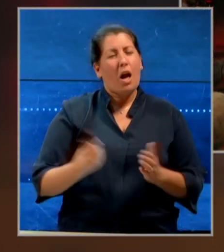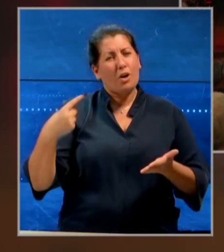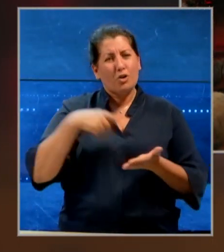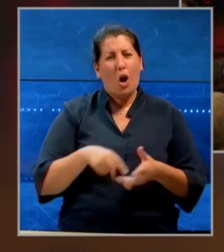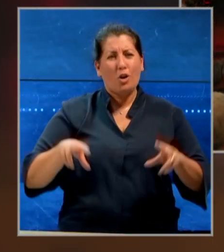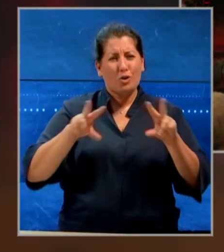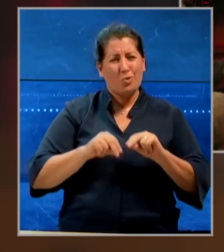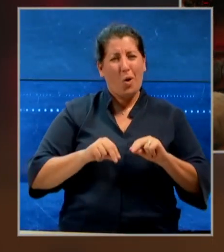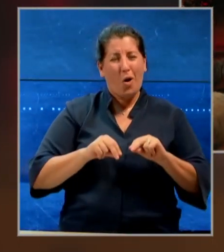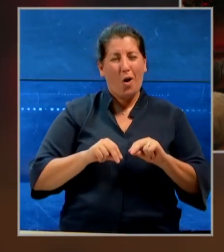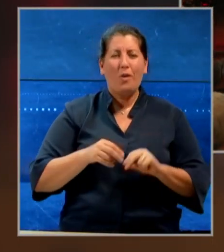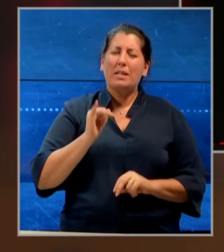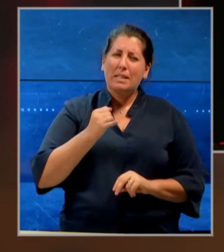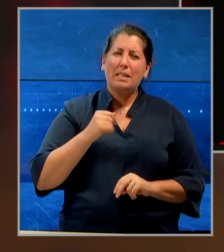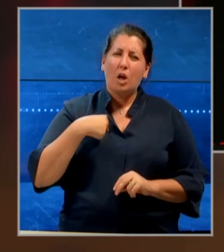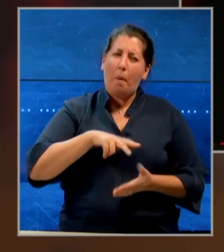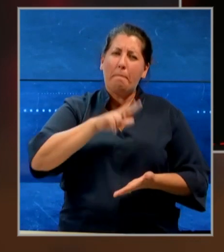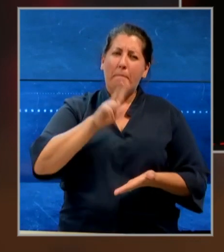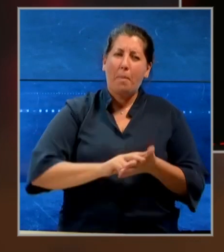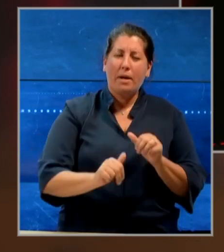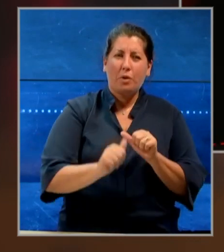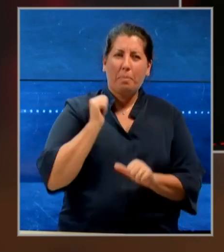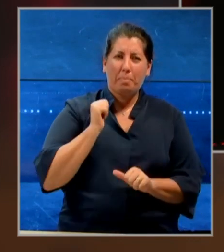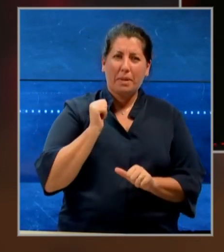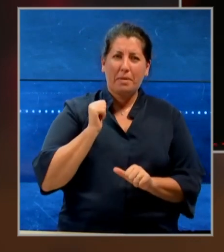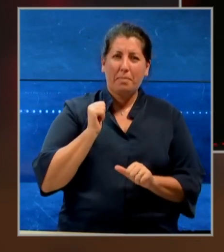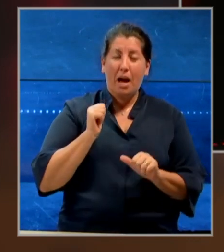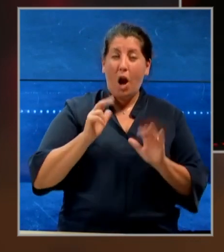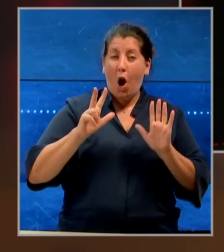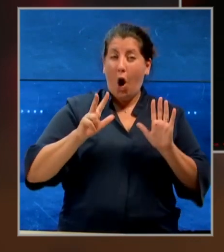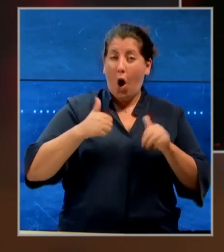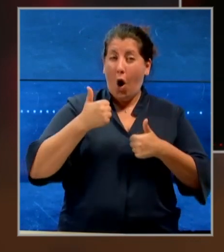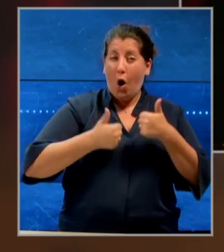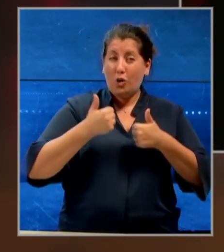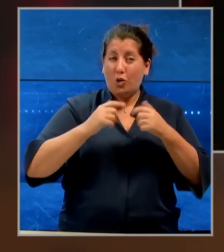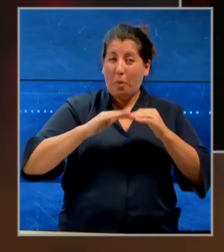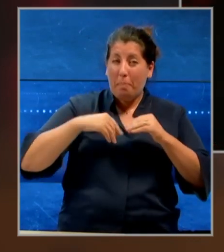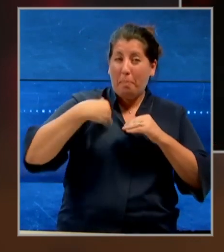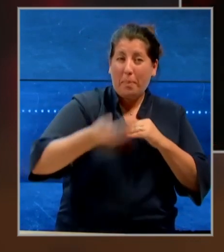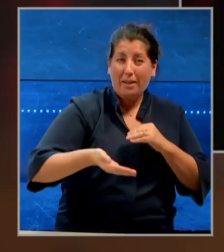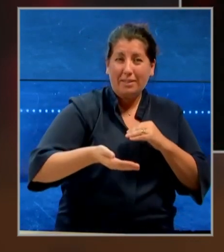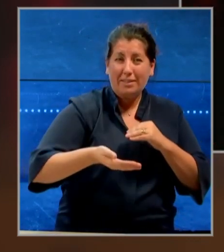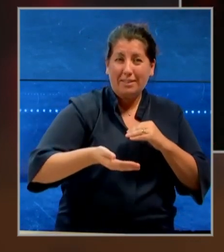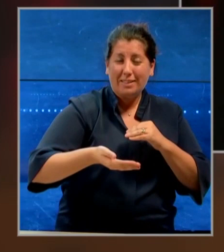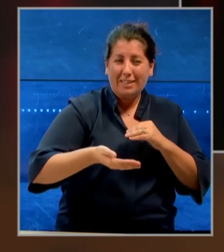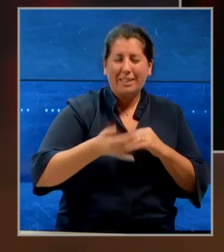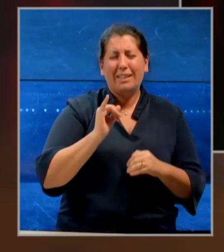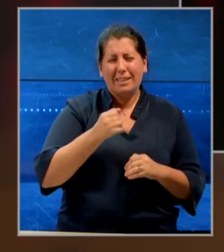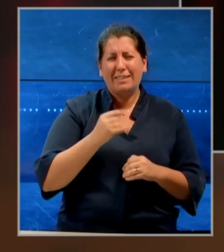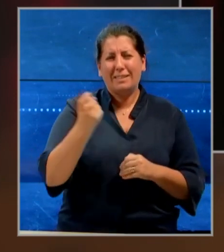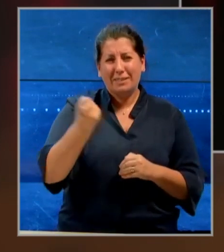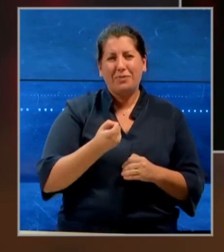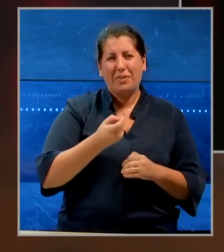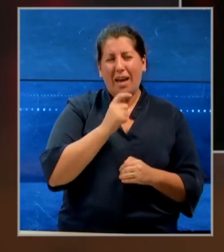l'ho promesso prima, quindi magari fra 8 partite, va bene? Tra 8 partite, facciamo un altro punto al volo della situazione.